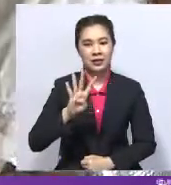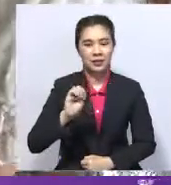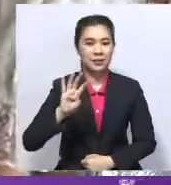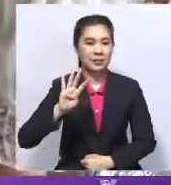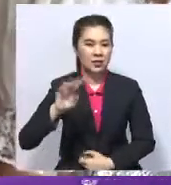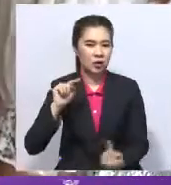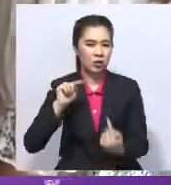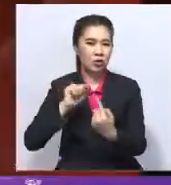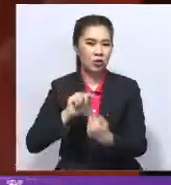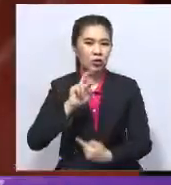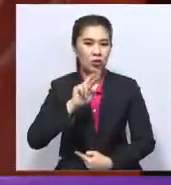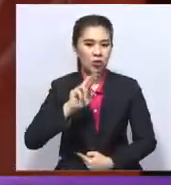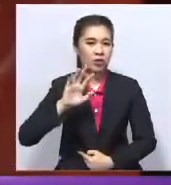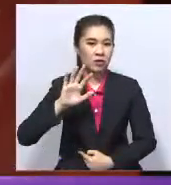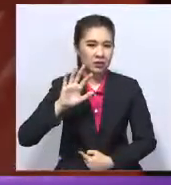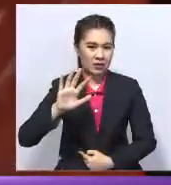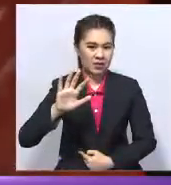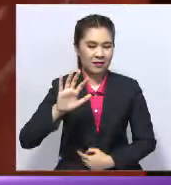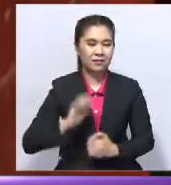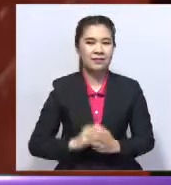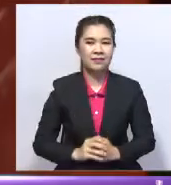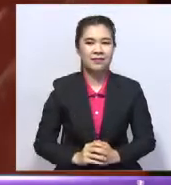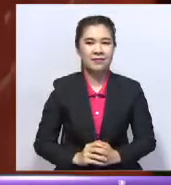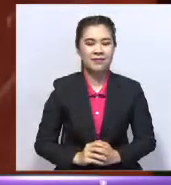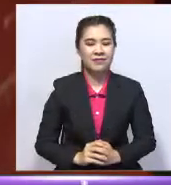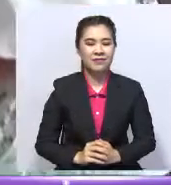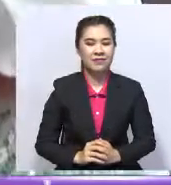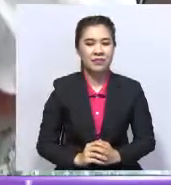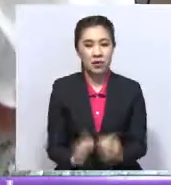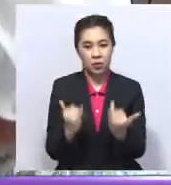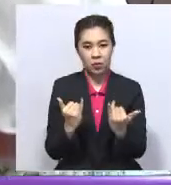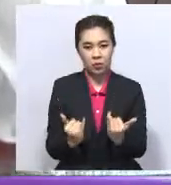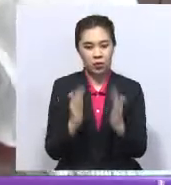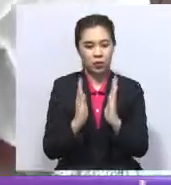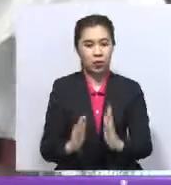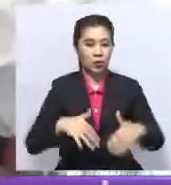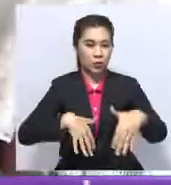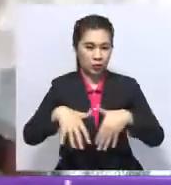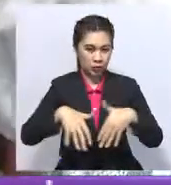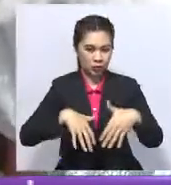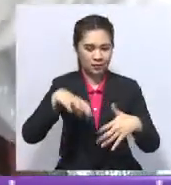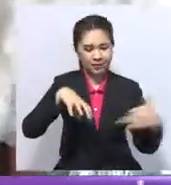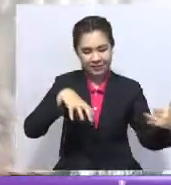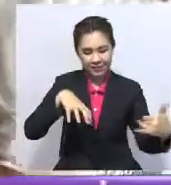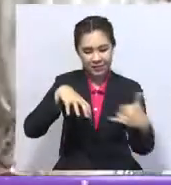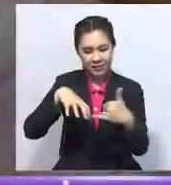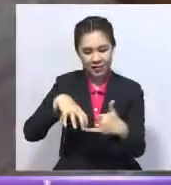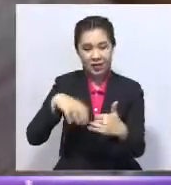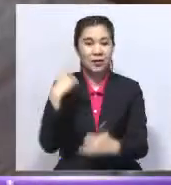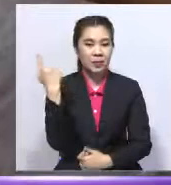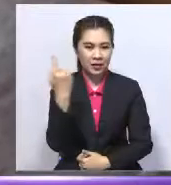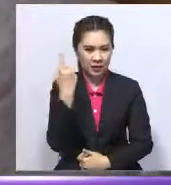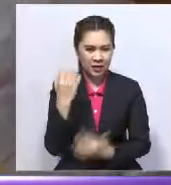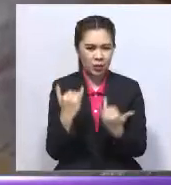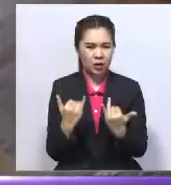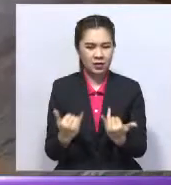าทสมเด็จพระจุลจอมเกล้าเจ้าอยู่หัวรัชกาลที่5นะครับซึ่งวันนี้ประชาชนที่เดินทางมาเที่ยวงานอุ่นไอรักคลายความหนาว